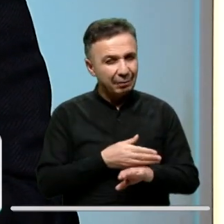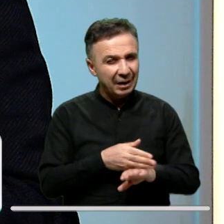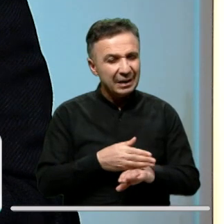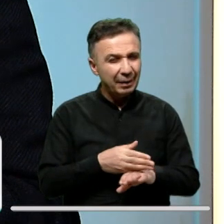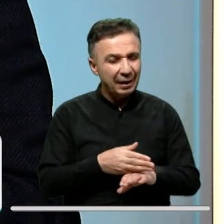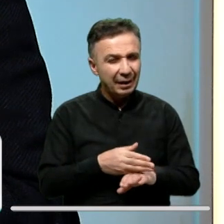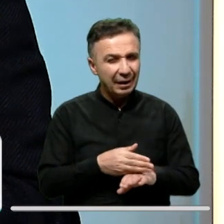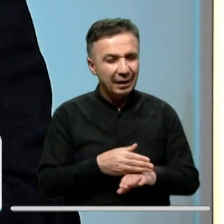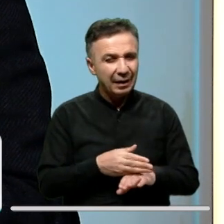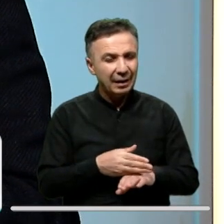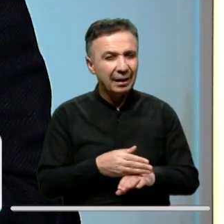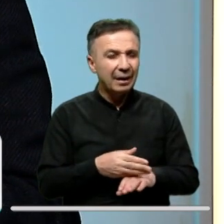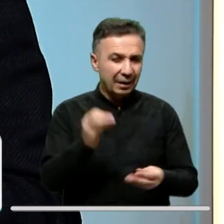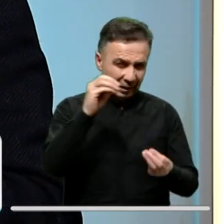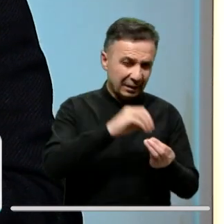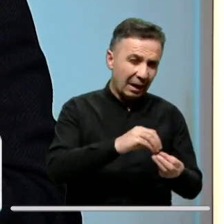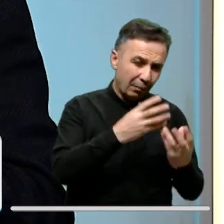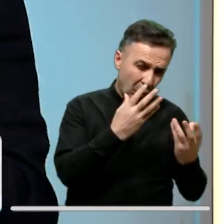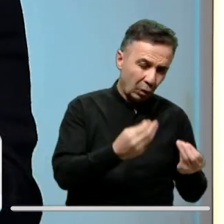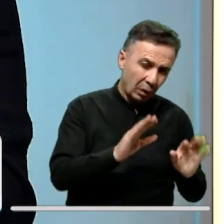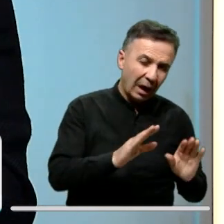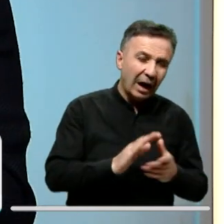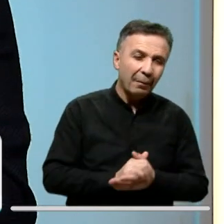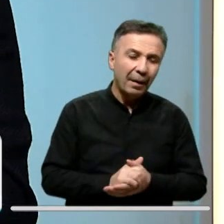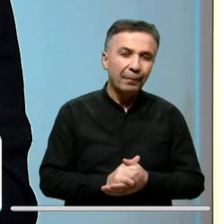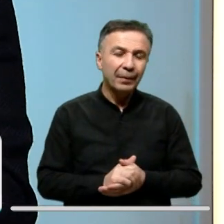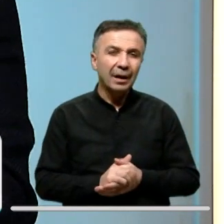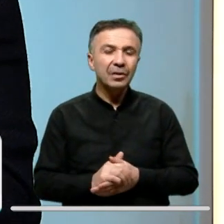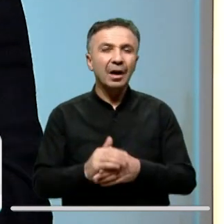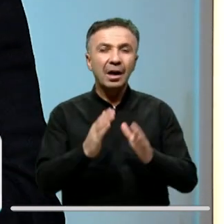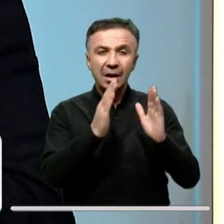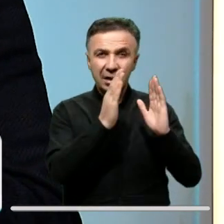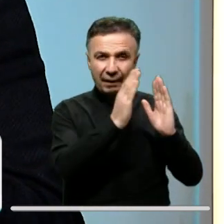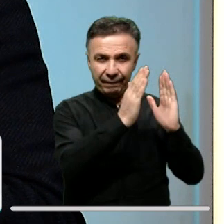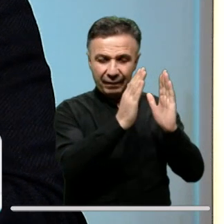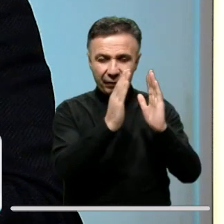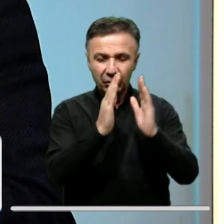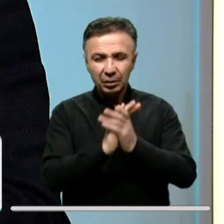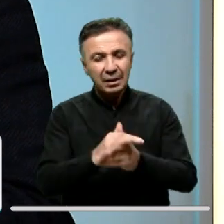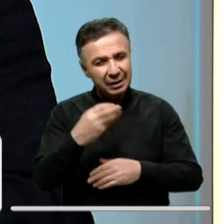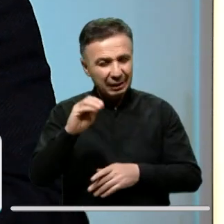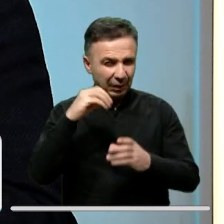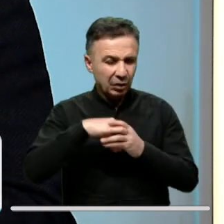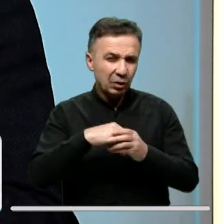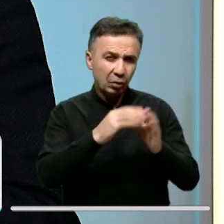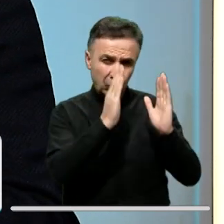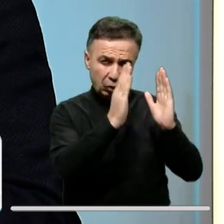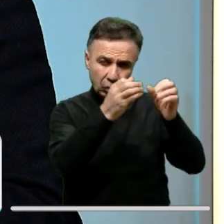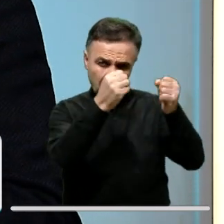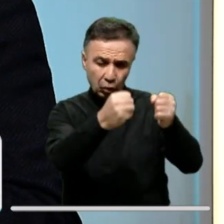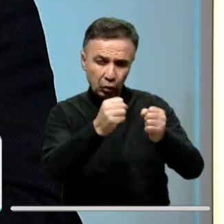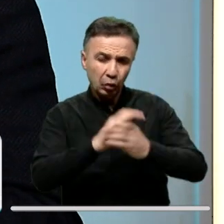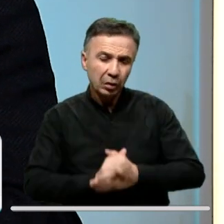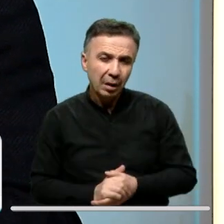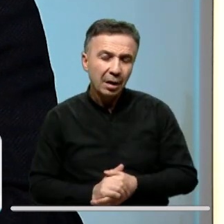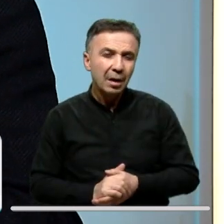olabilir. Makul de olabilir. Ama stoktaki mallara bunu yapmak çok etkili. Hatta rafına koyduğunuz, satış için koyduğunuz. Yani şöyle düşünün lütfen,